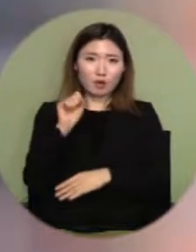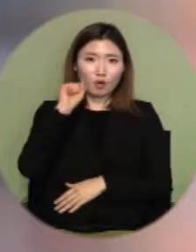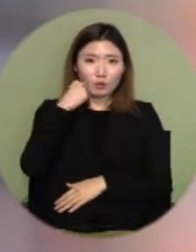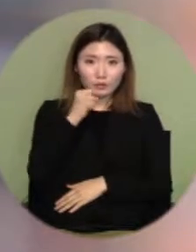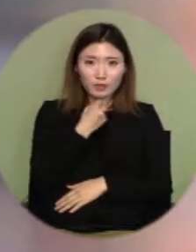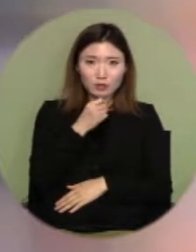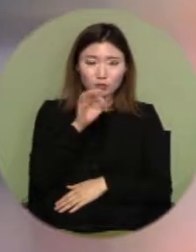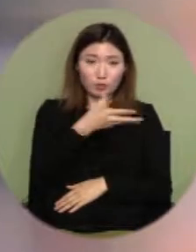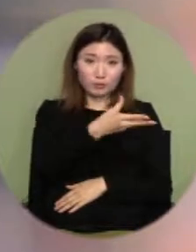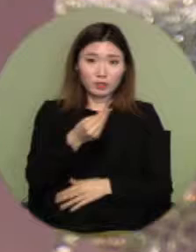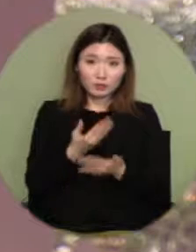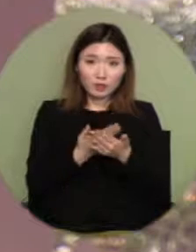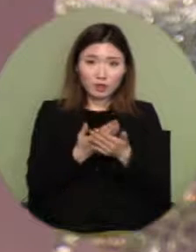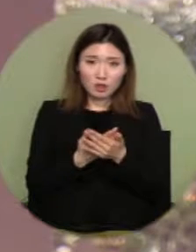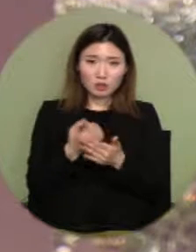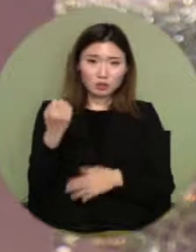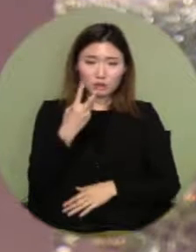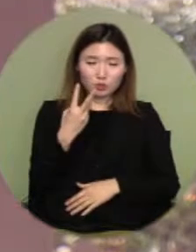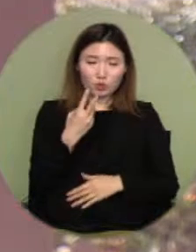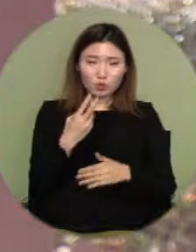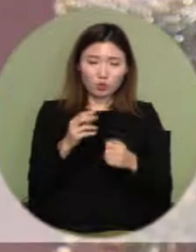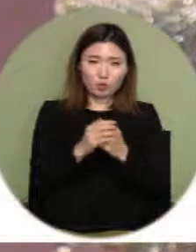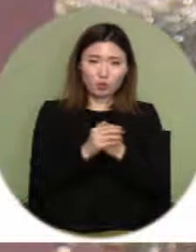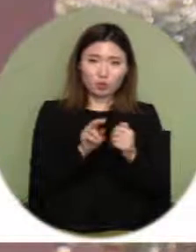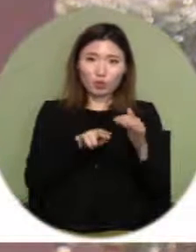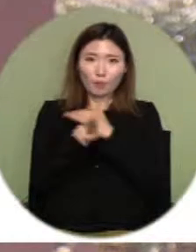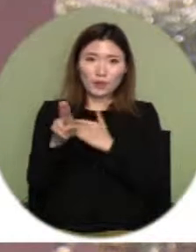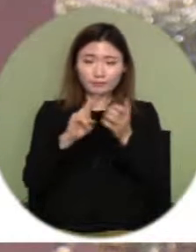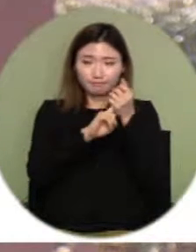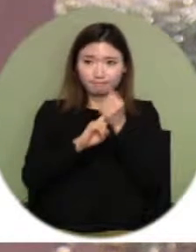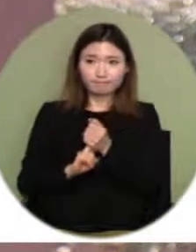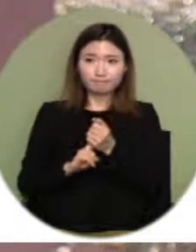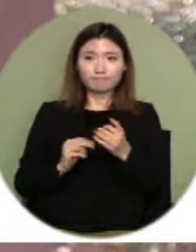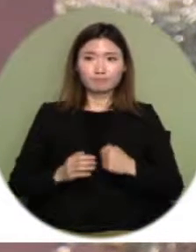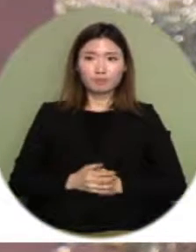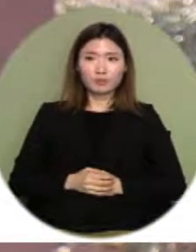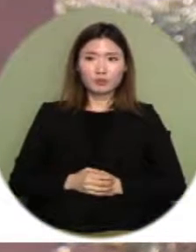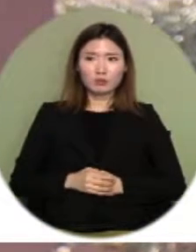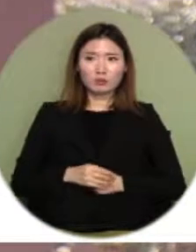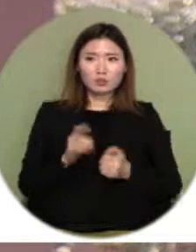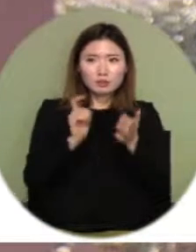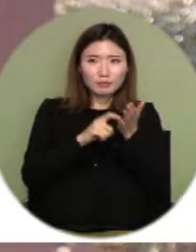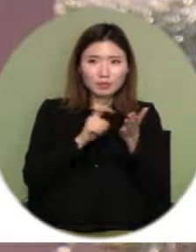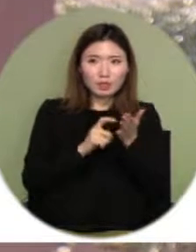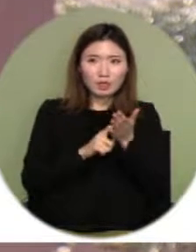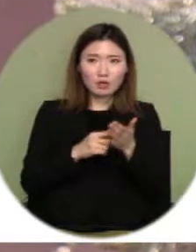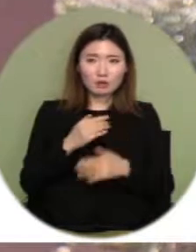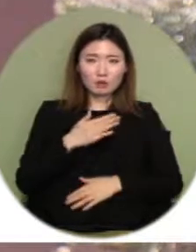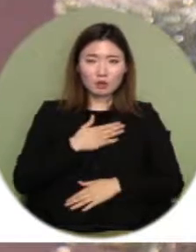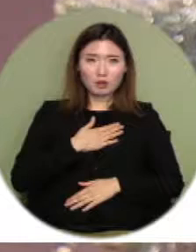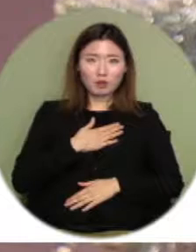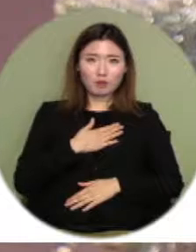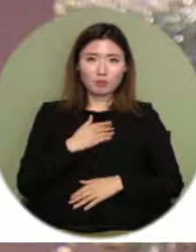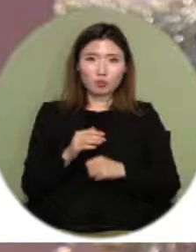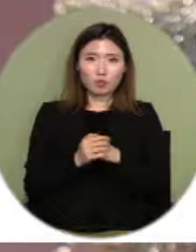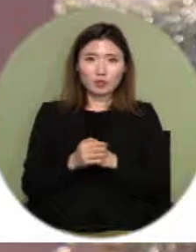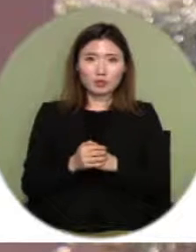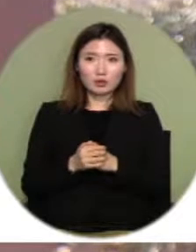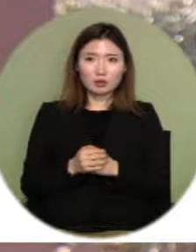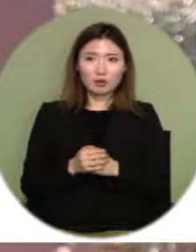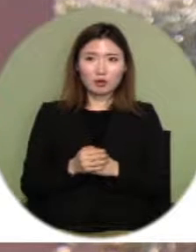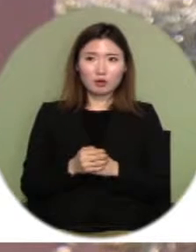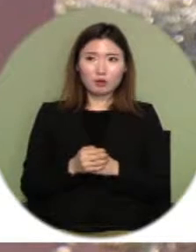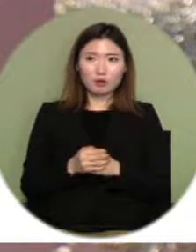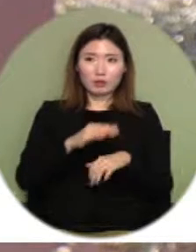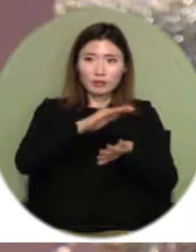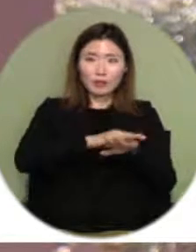뒤 잠적한 겁니다. 그게 급하다 그래서 제가 그 담보물 같은 거 받고 담보물도 받고